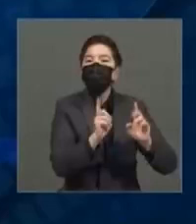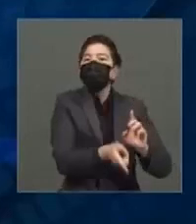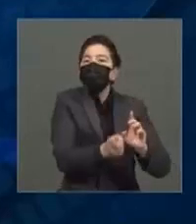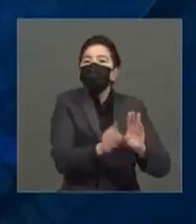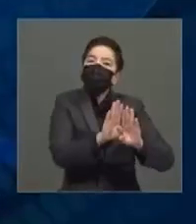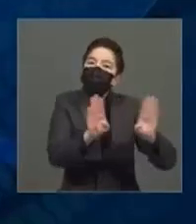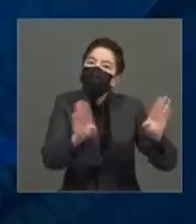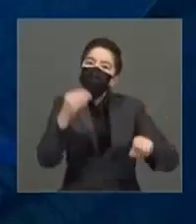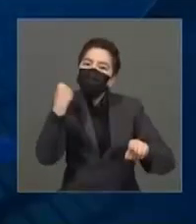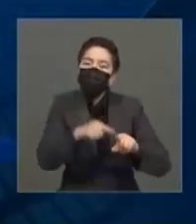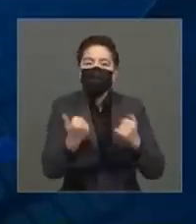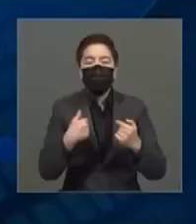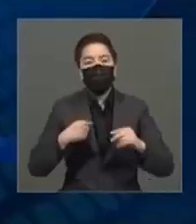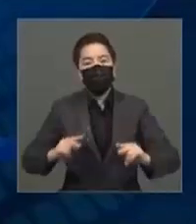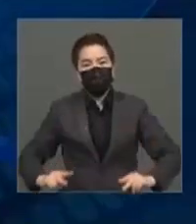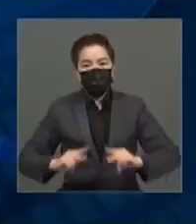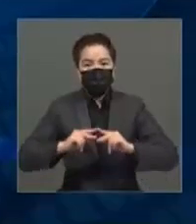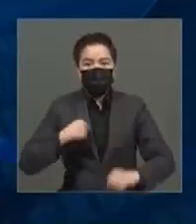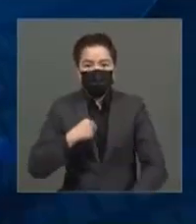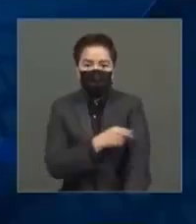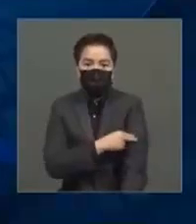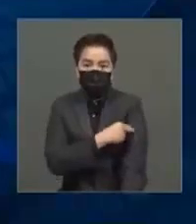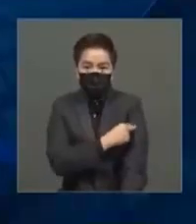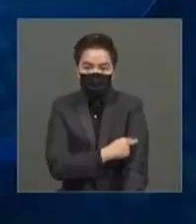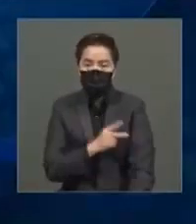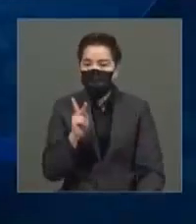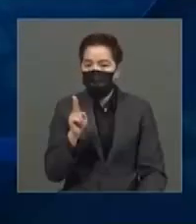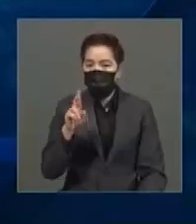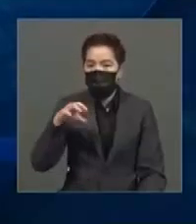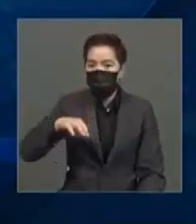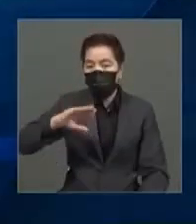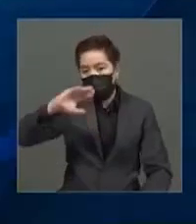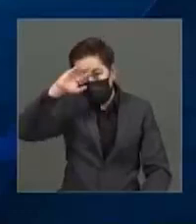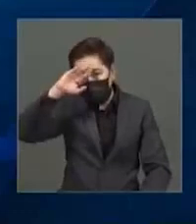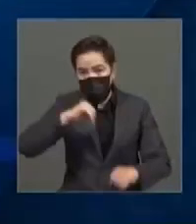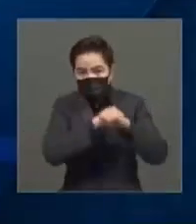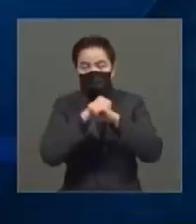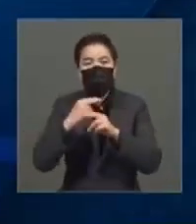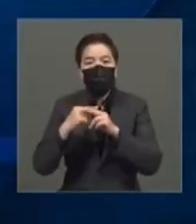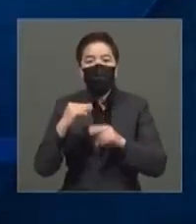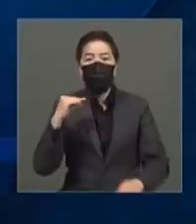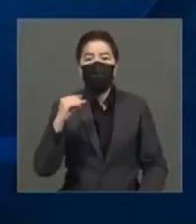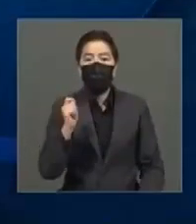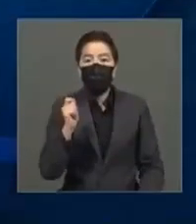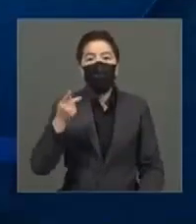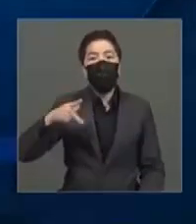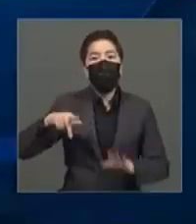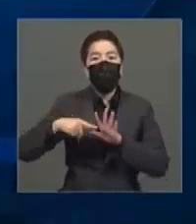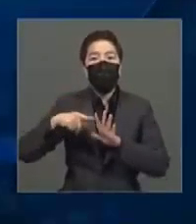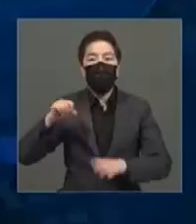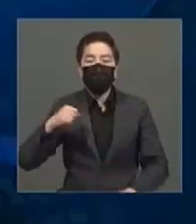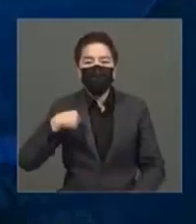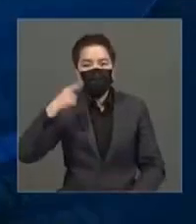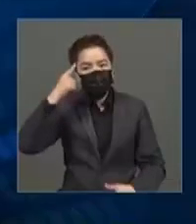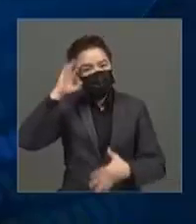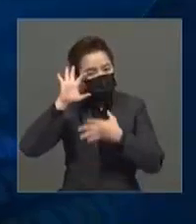ซึ่งอันนี้เนี่ยทางกระทรวงสาธารณสุขโดยท่านอธิบดีกรมควบคุมโรคท่านนะแทบโปรโอภาสการย์กวินพงศ์เนี่ยก็ได้